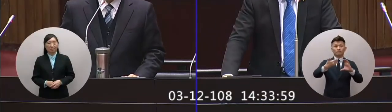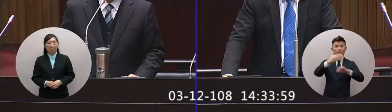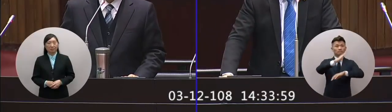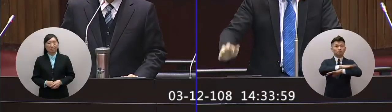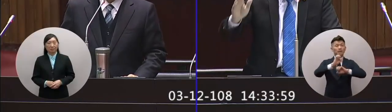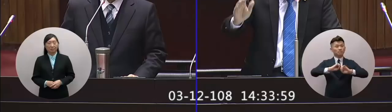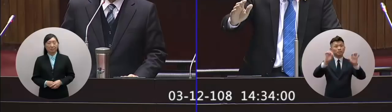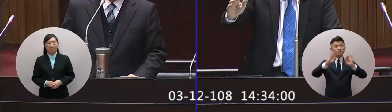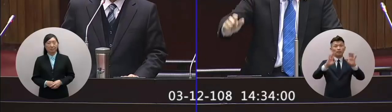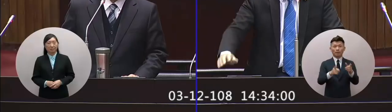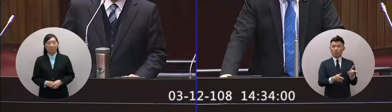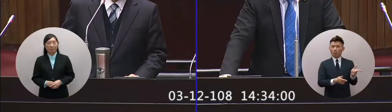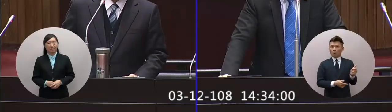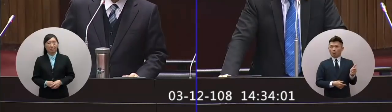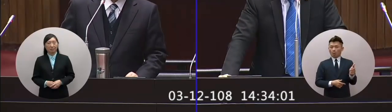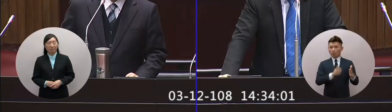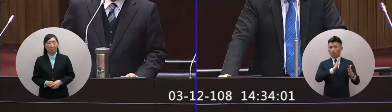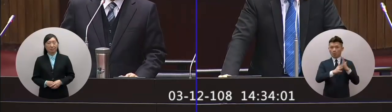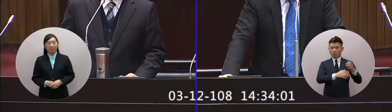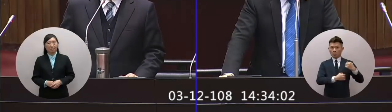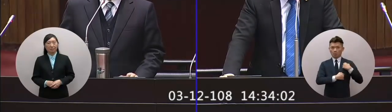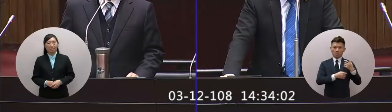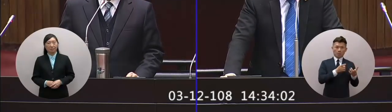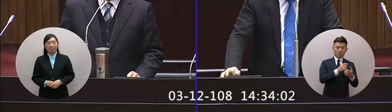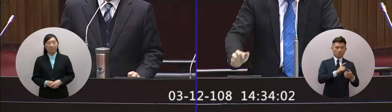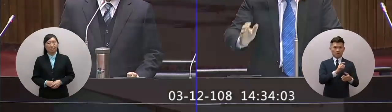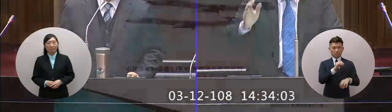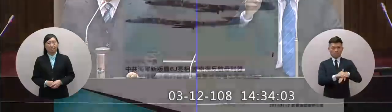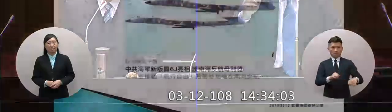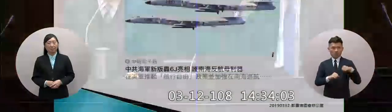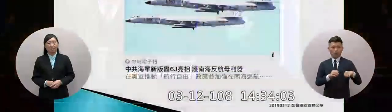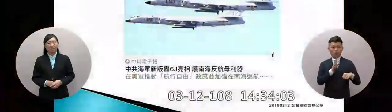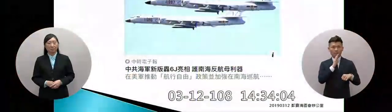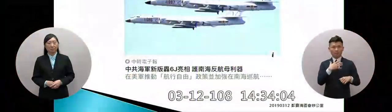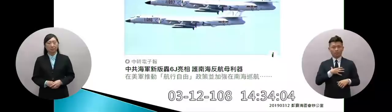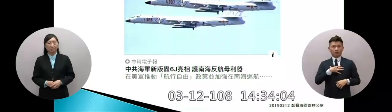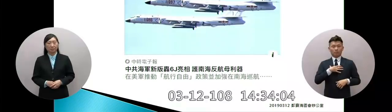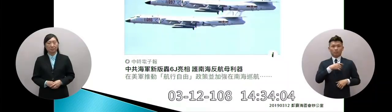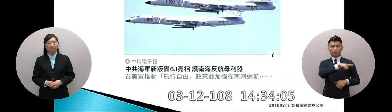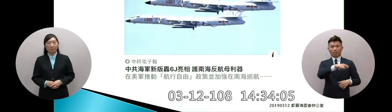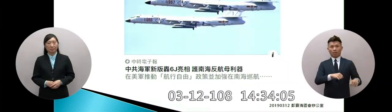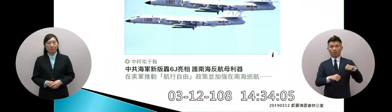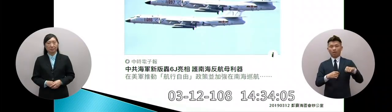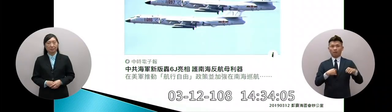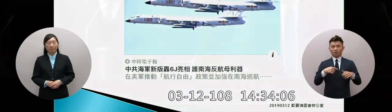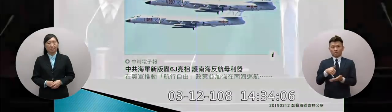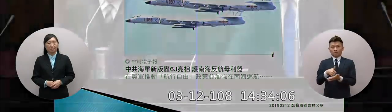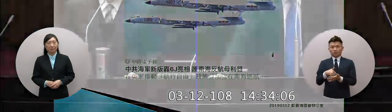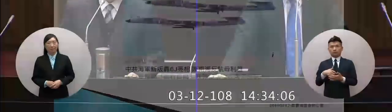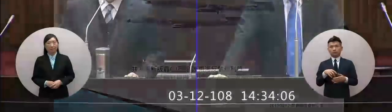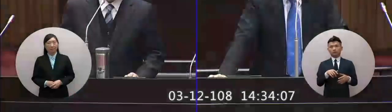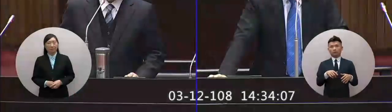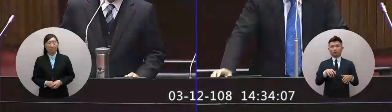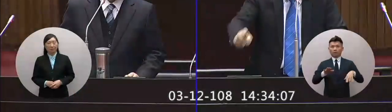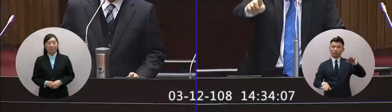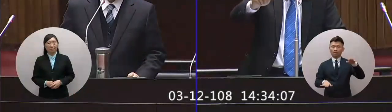做广告，甚至夸大他们的战力了吼，就是安尼简单讲，要长敌国志气，卖自己的威风，搁